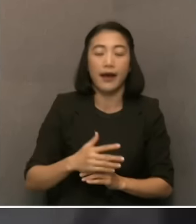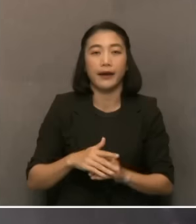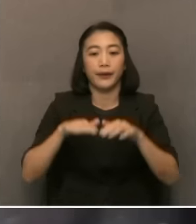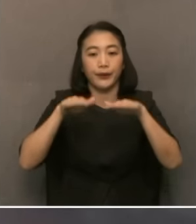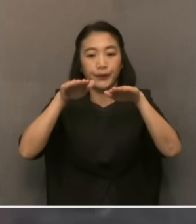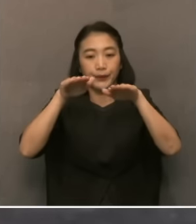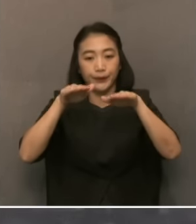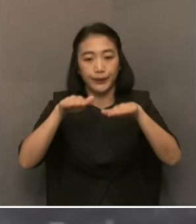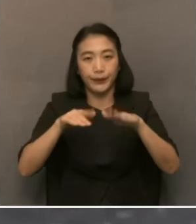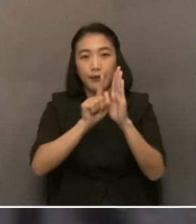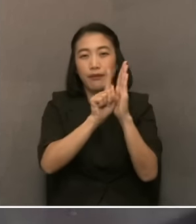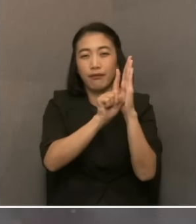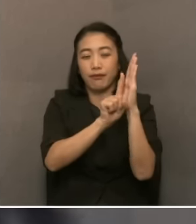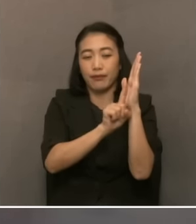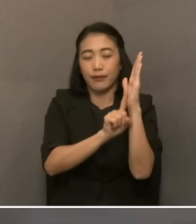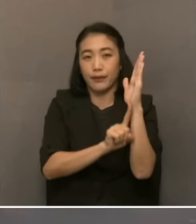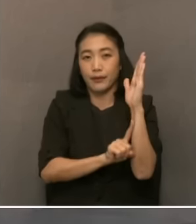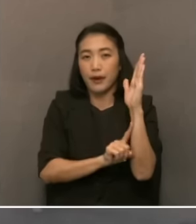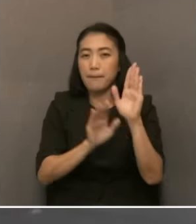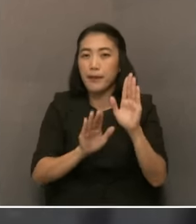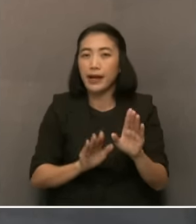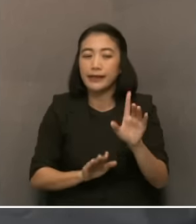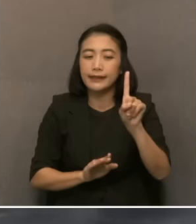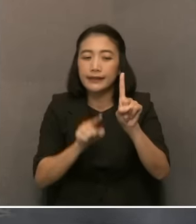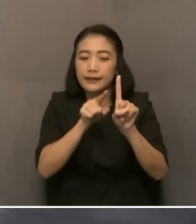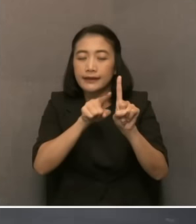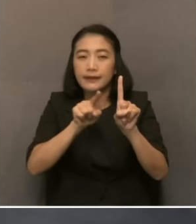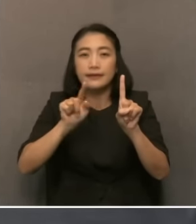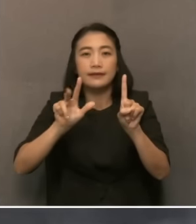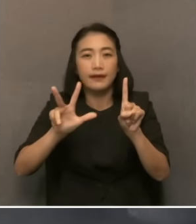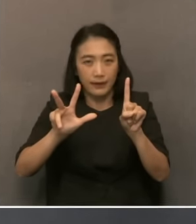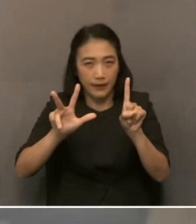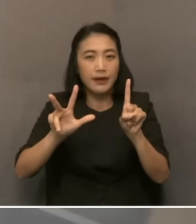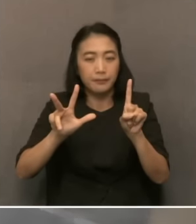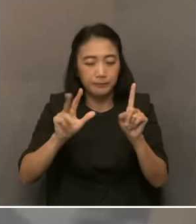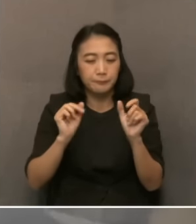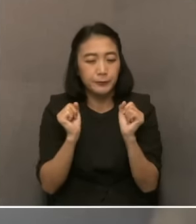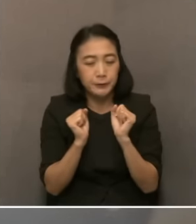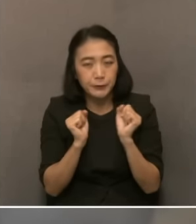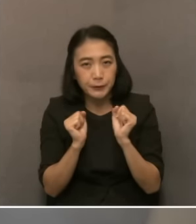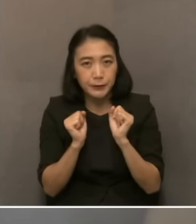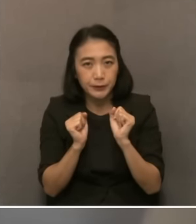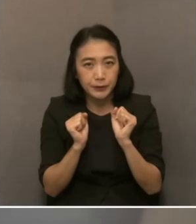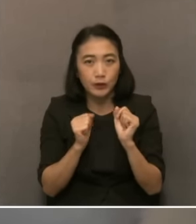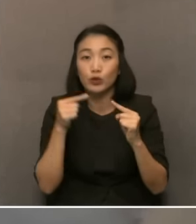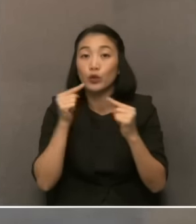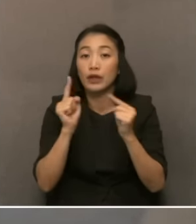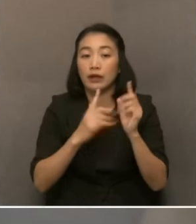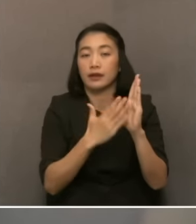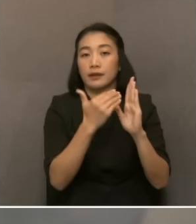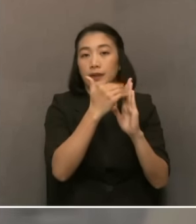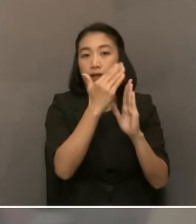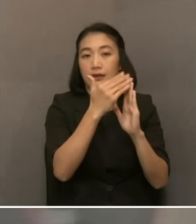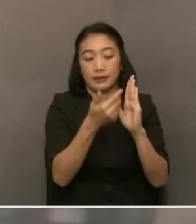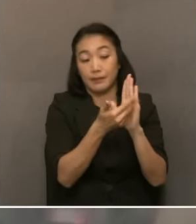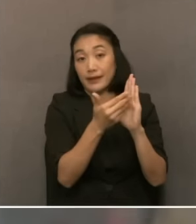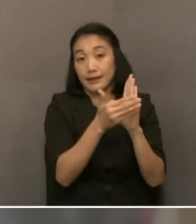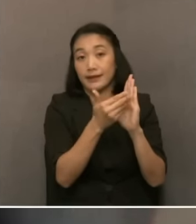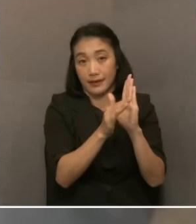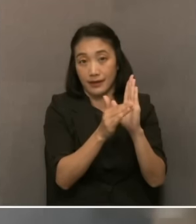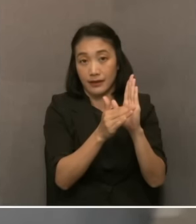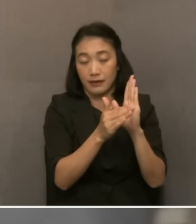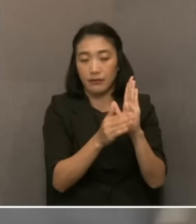อุณหภูมิจะลดลงได้ประมาณ1-3องศเซซในภาคตะวันออกเฉียงเหนือขอให้ประชาชนบริเวณประเทศไทย